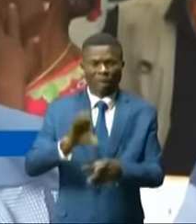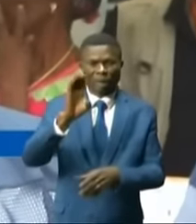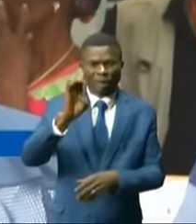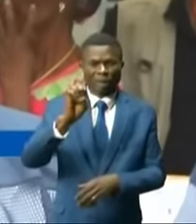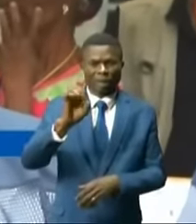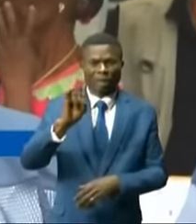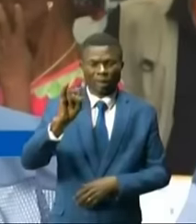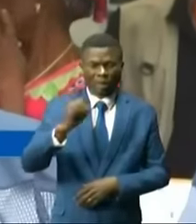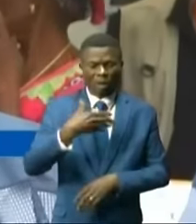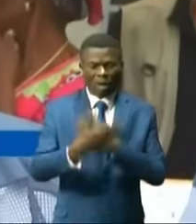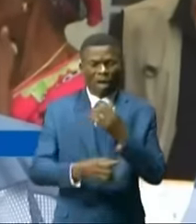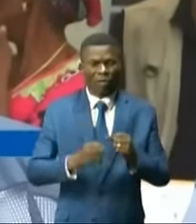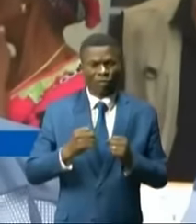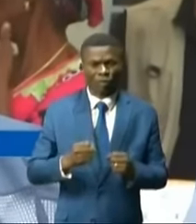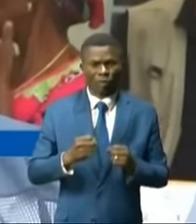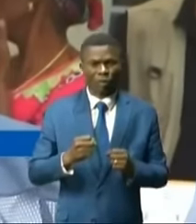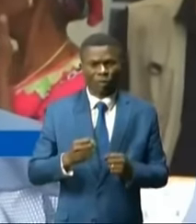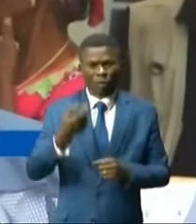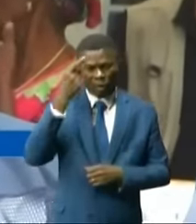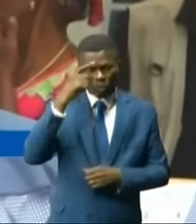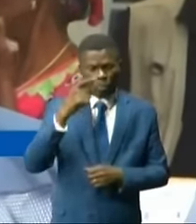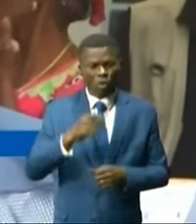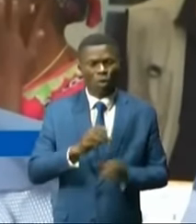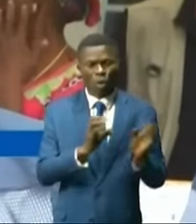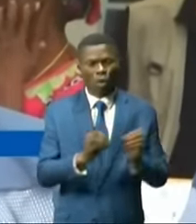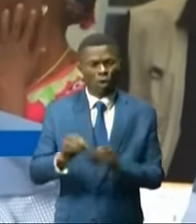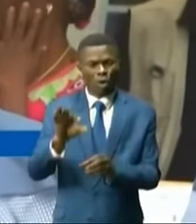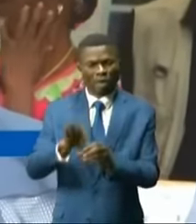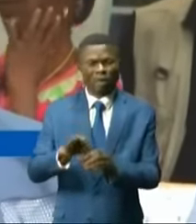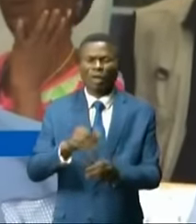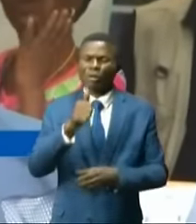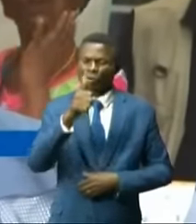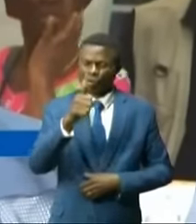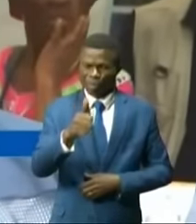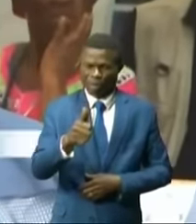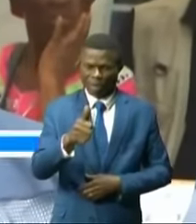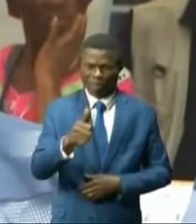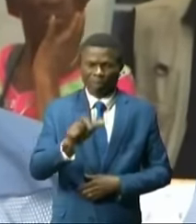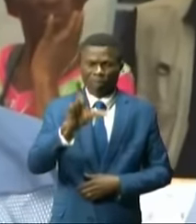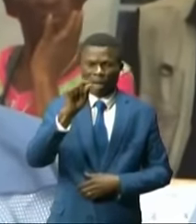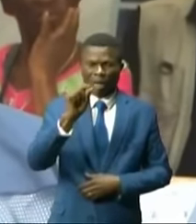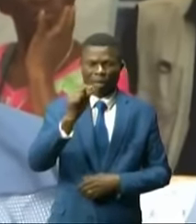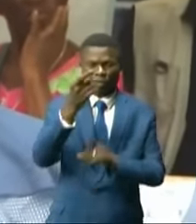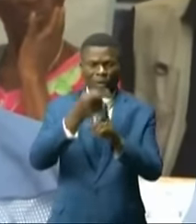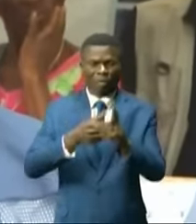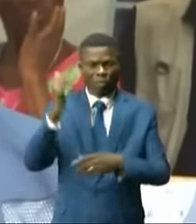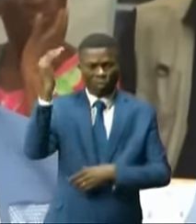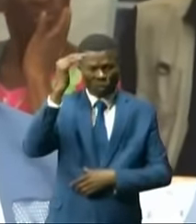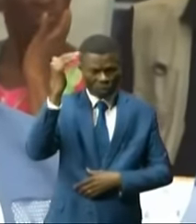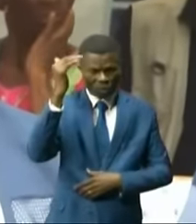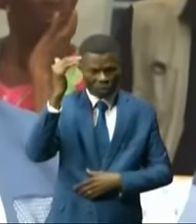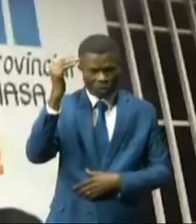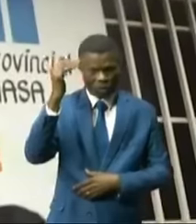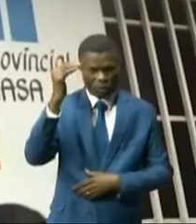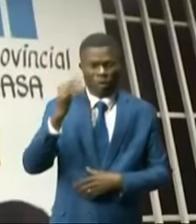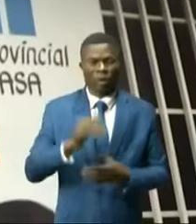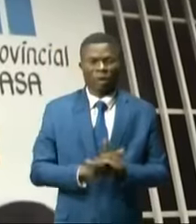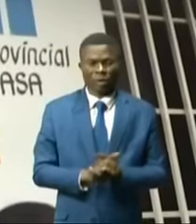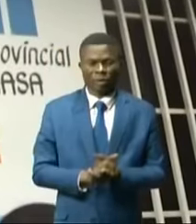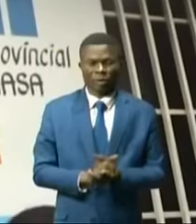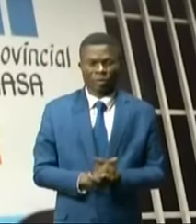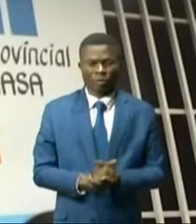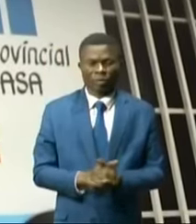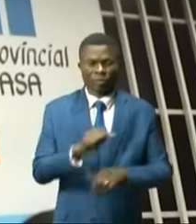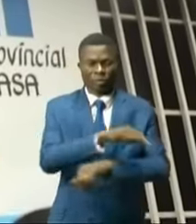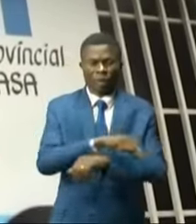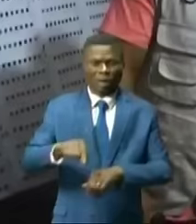en œuvre pour que nous ayons des bonnes élections le 20 décembre et nous les aurons. À